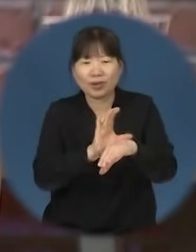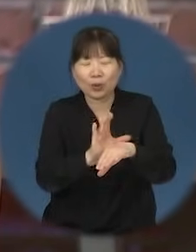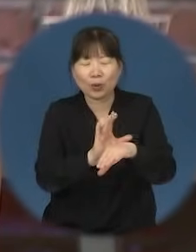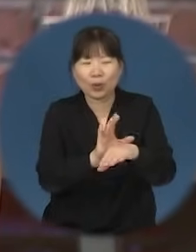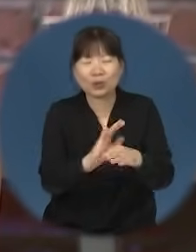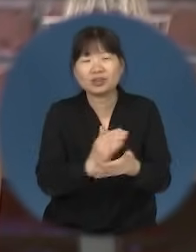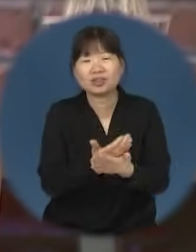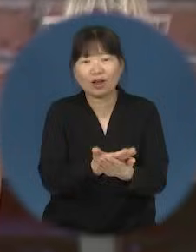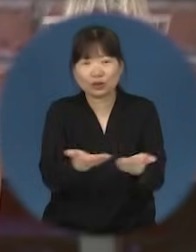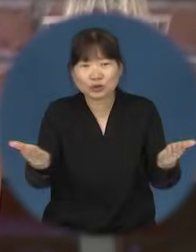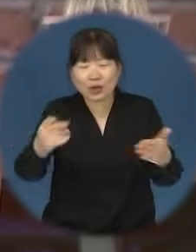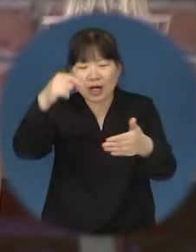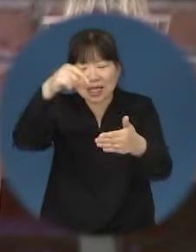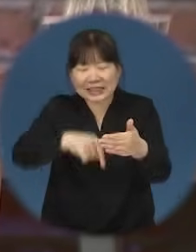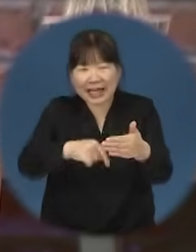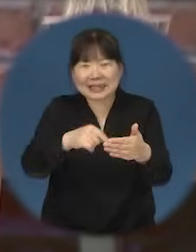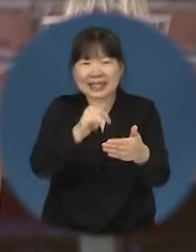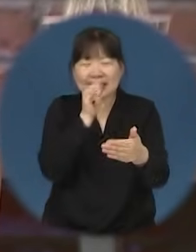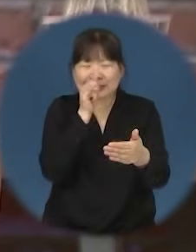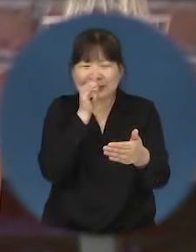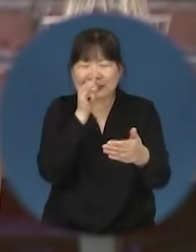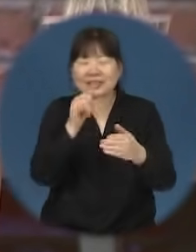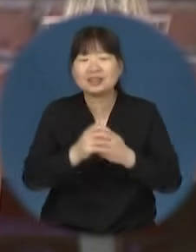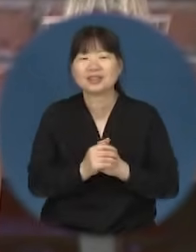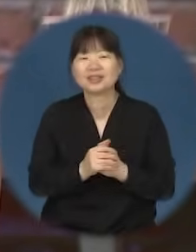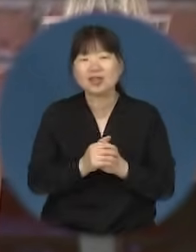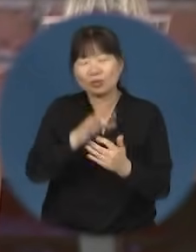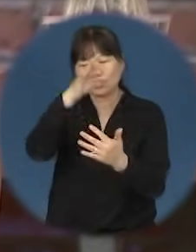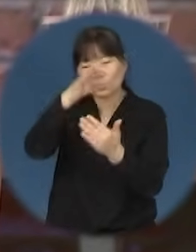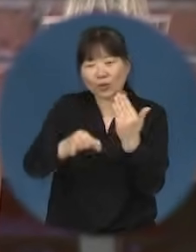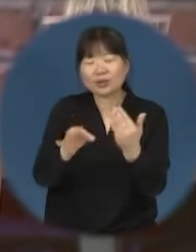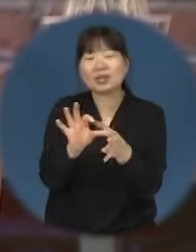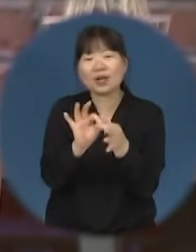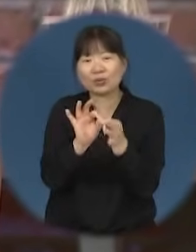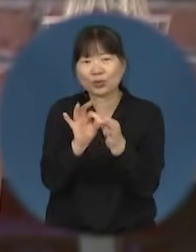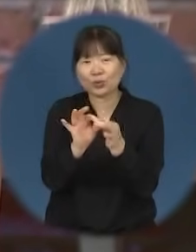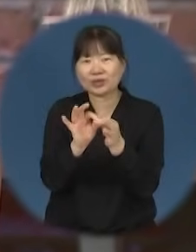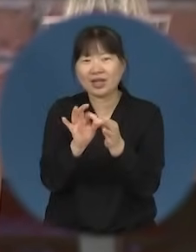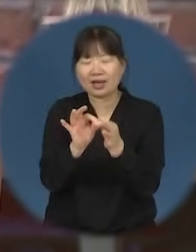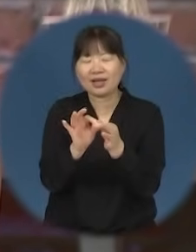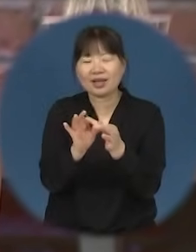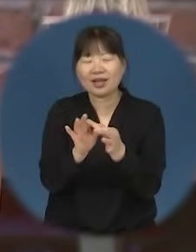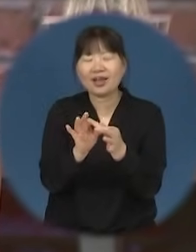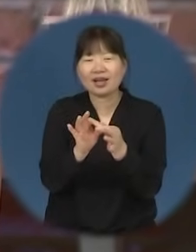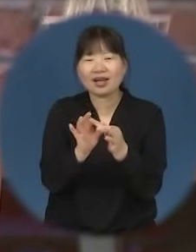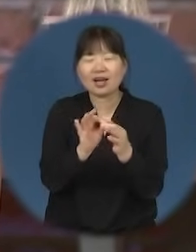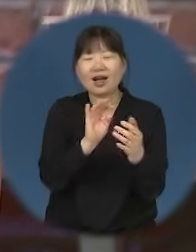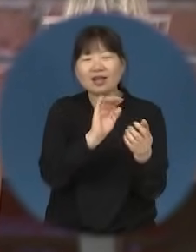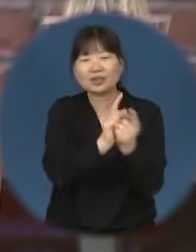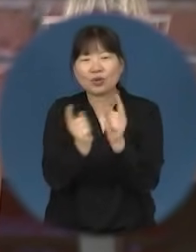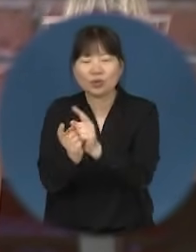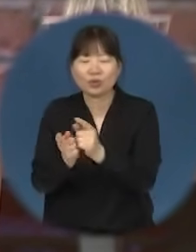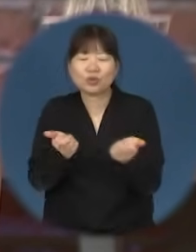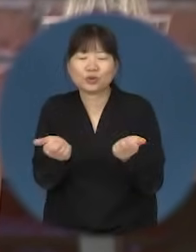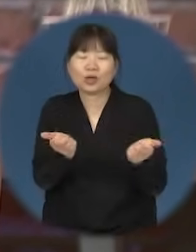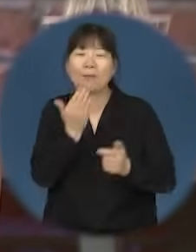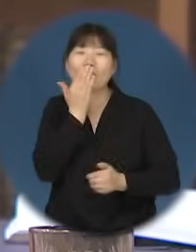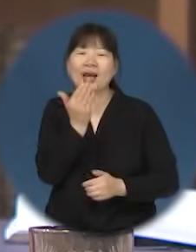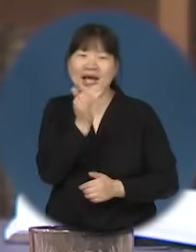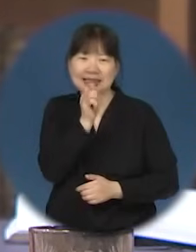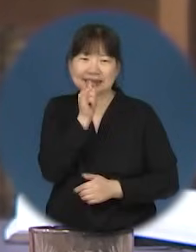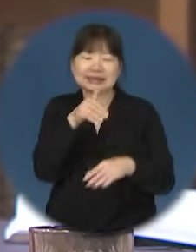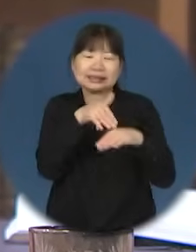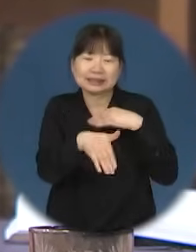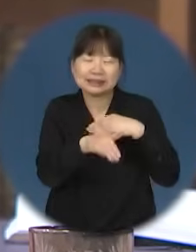돌아가는 시스템이 바로 탈중앙화된 네, 그러한 시스템이 바로 블록체인이라고 볼수 있겠죠.